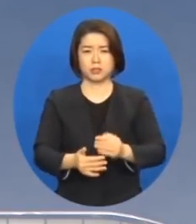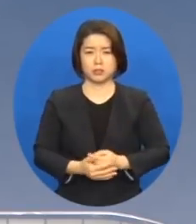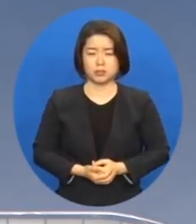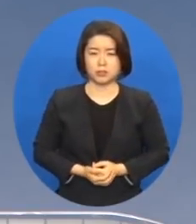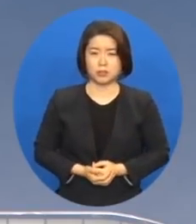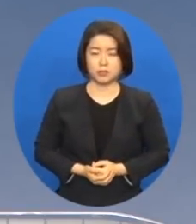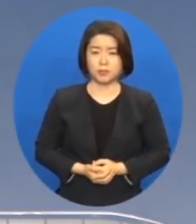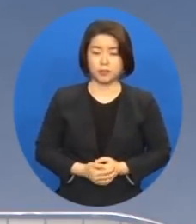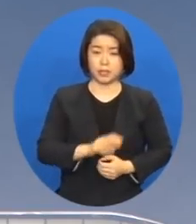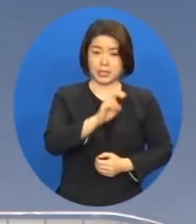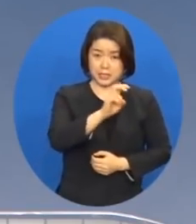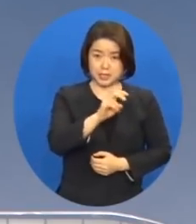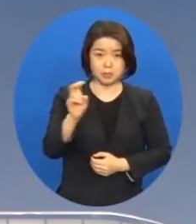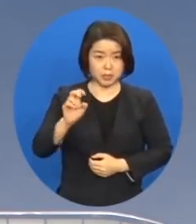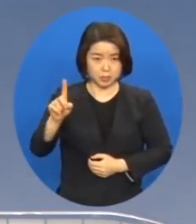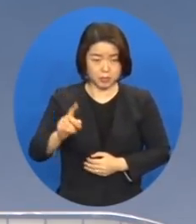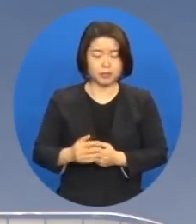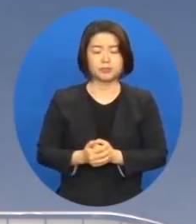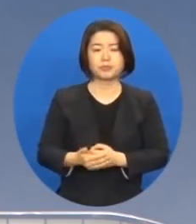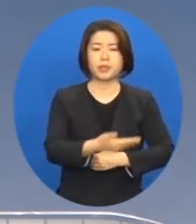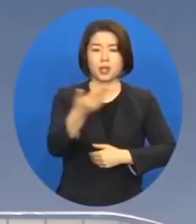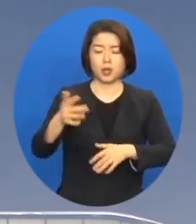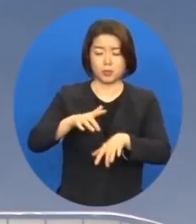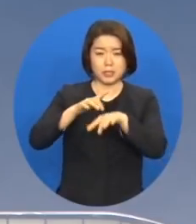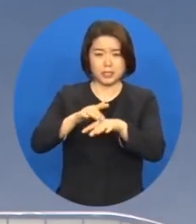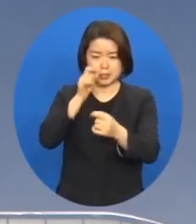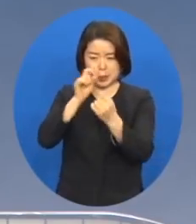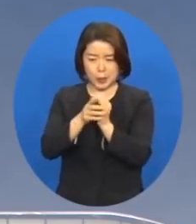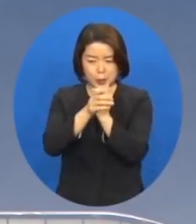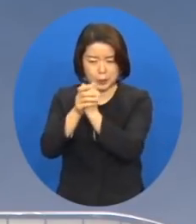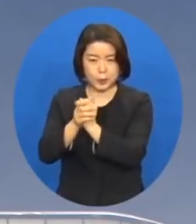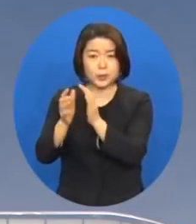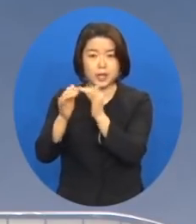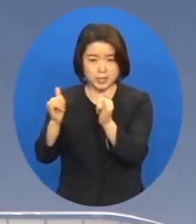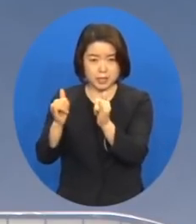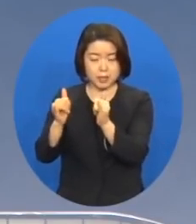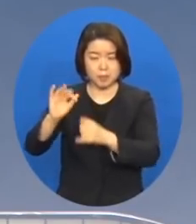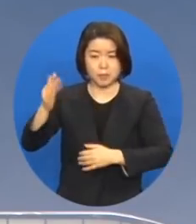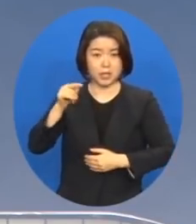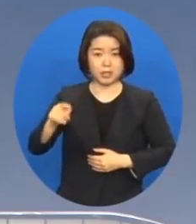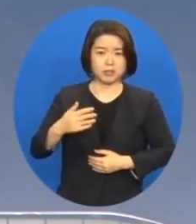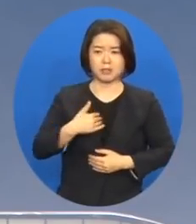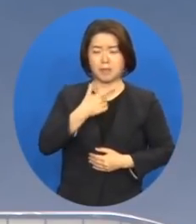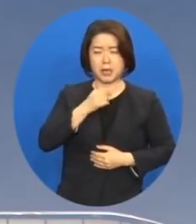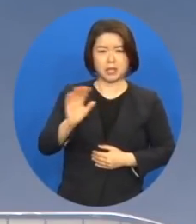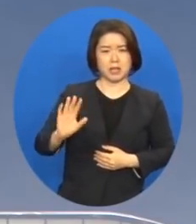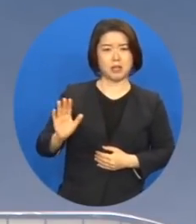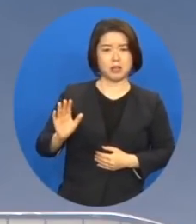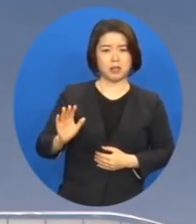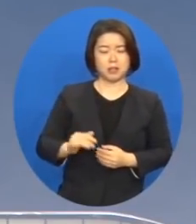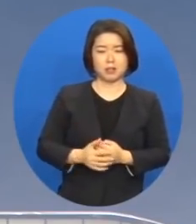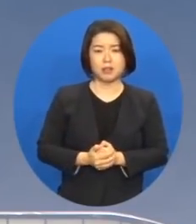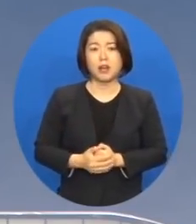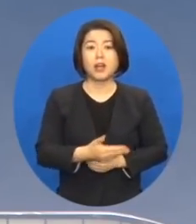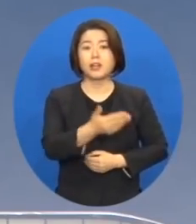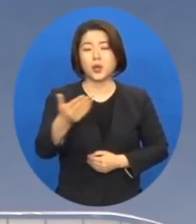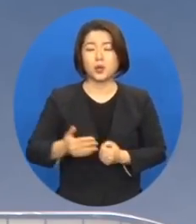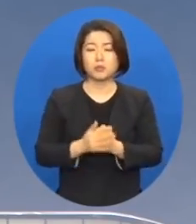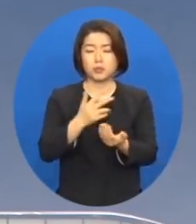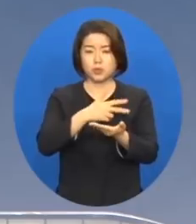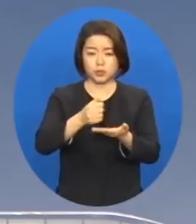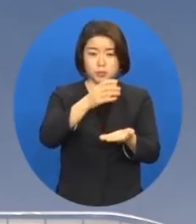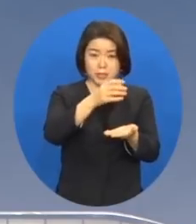20절, 21절에 여러분이 귀신과 친교를 가지는 사람이 되는 것을 나는 바라지 않습니다. 여러분은